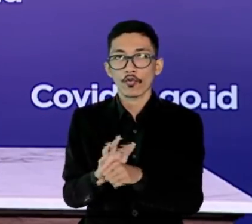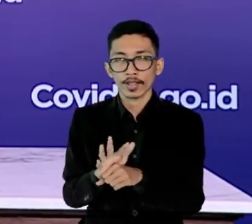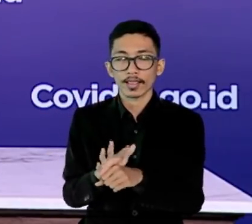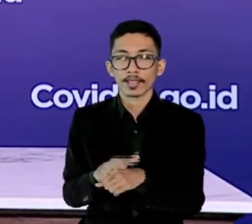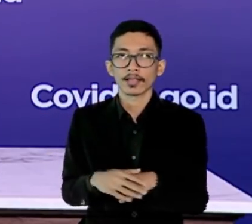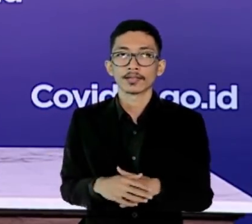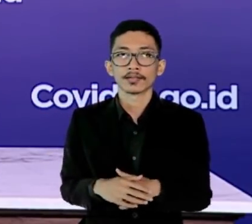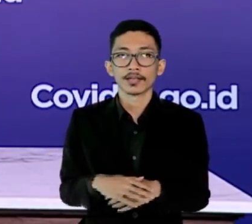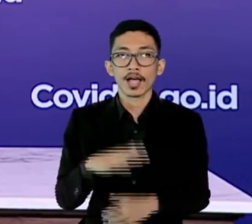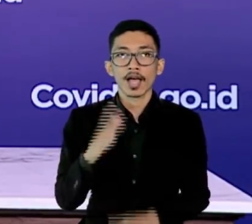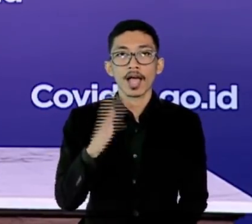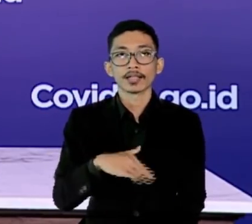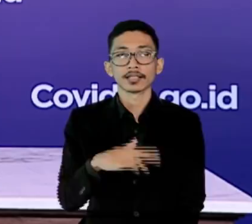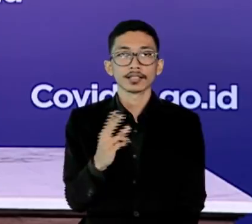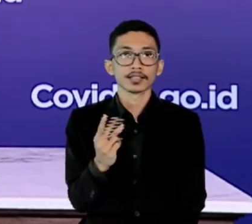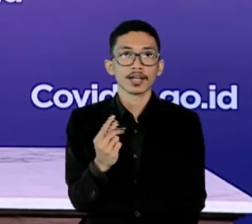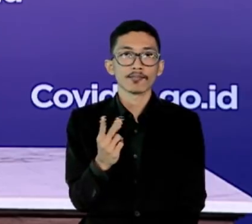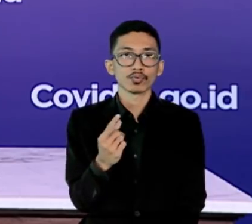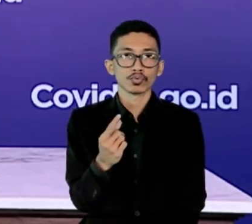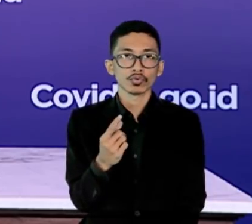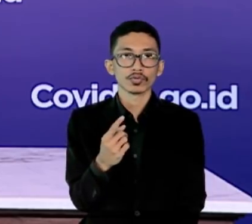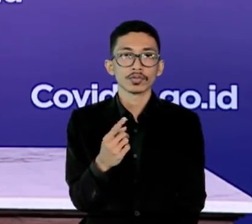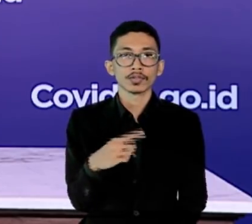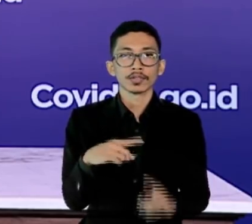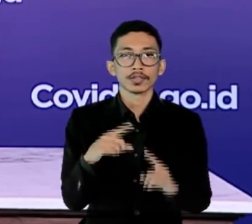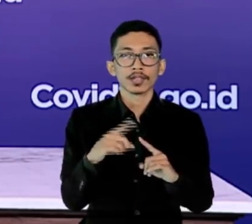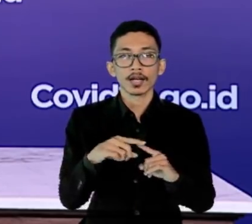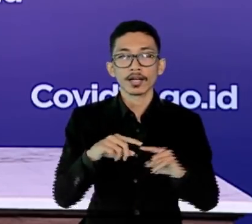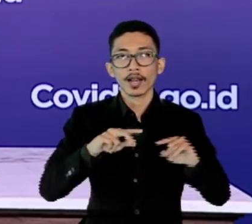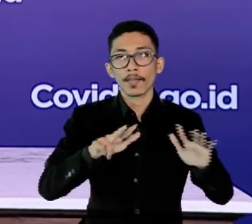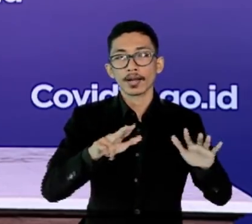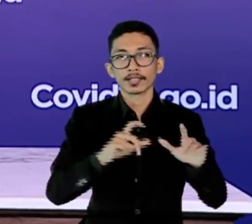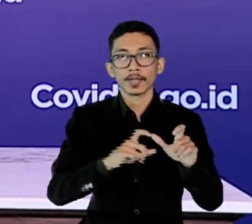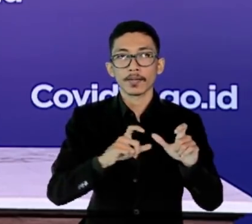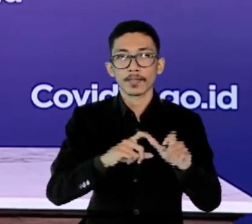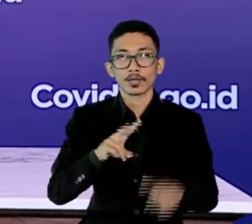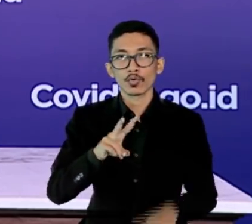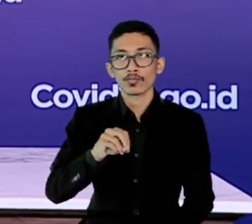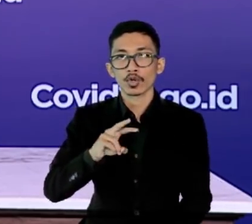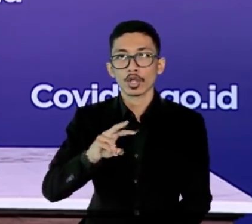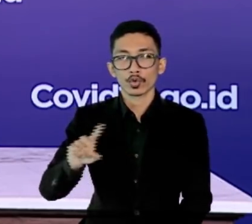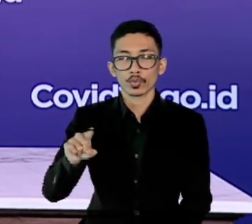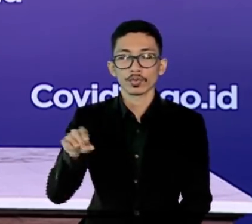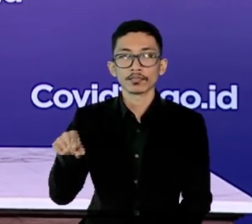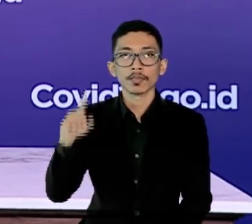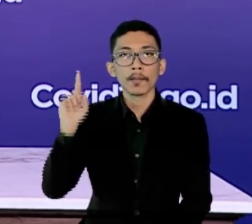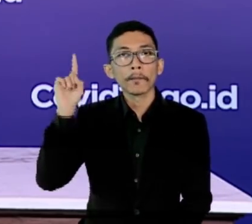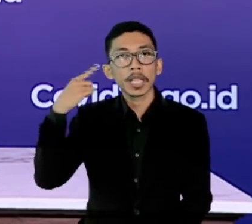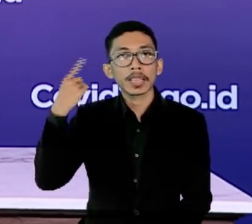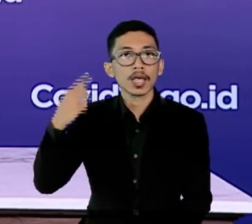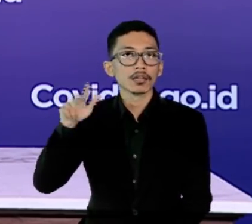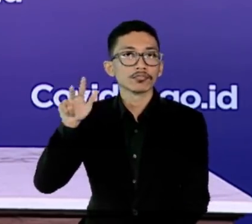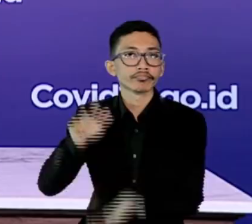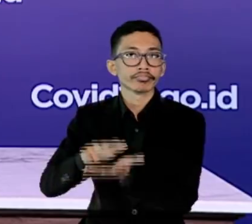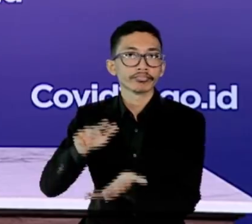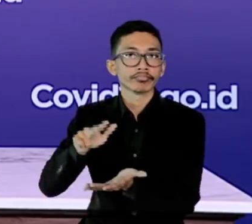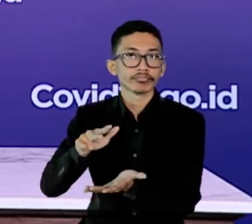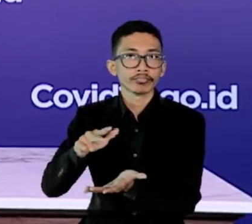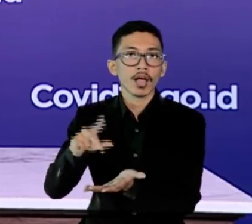Pada hari Rabu, tanggal 8 September 2021, pemerintah Indonesia secara resmi menerima